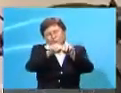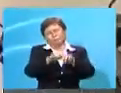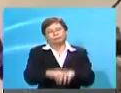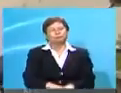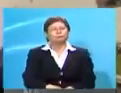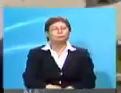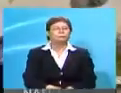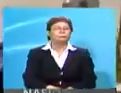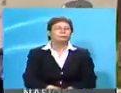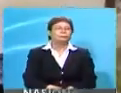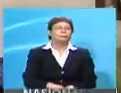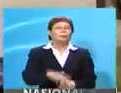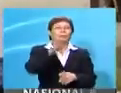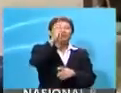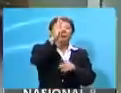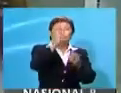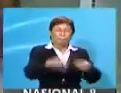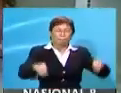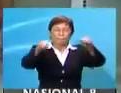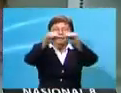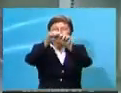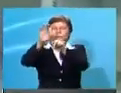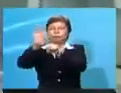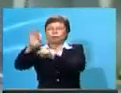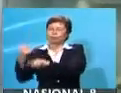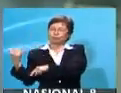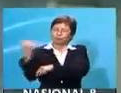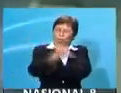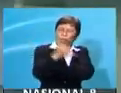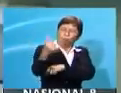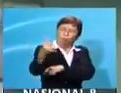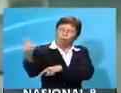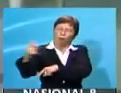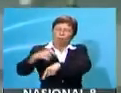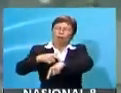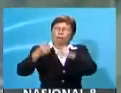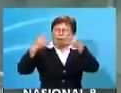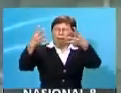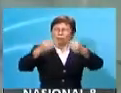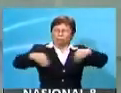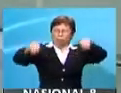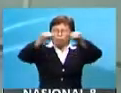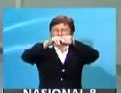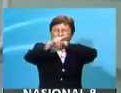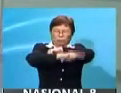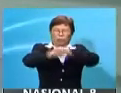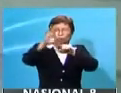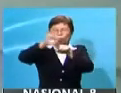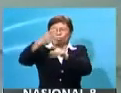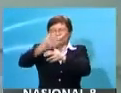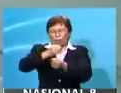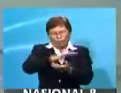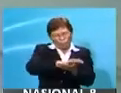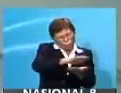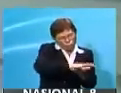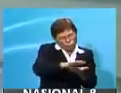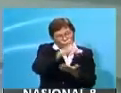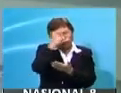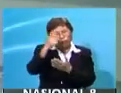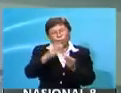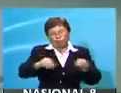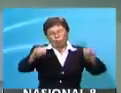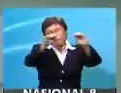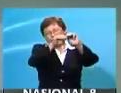mereka sebanyak enam buah masjid di pulau Pinang Dikun dan jangkaannya lebih banyak masjid di negeri itu dapat dibersihkan kerana penempatan